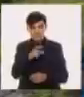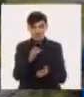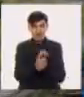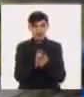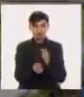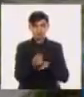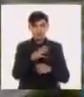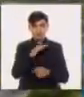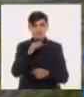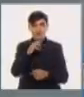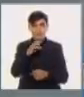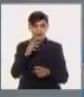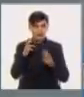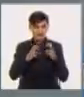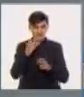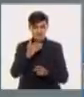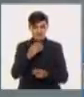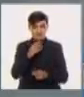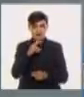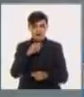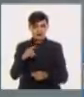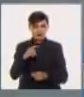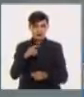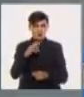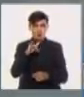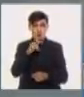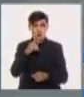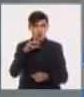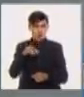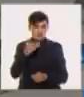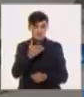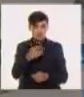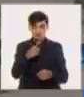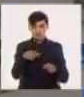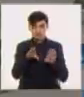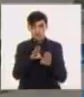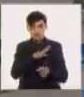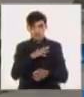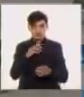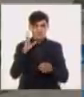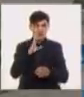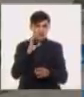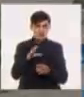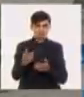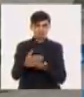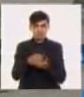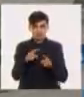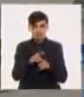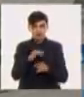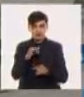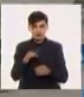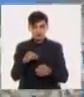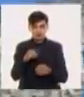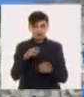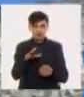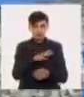загрязнения – фабрика по обогащению угля «Казферрит». Хотя по проекту у фабрики закрытый цикл использования воды, то есть никаких стоков